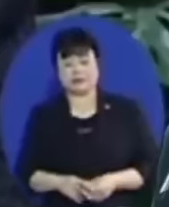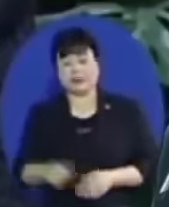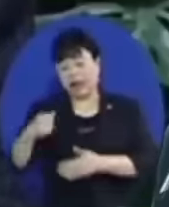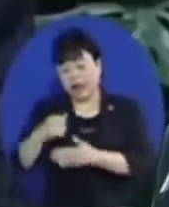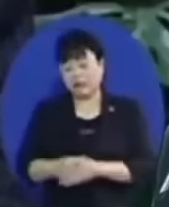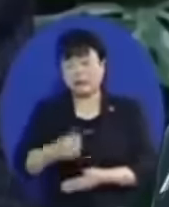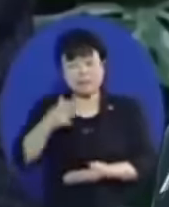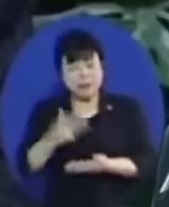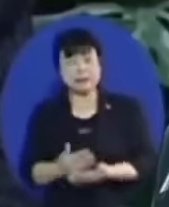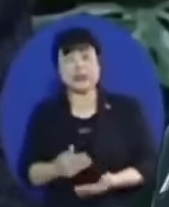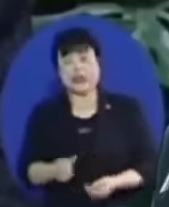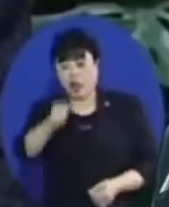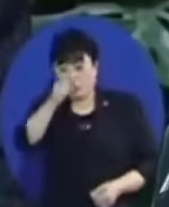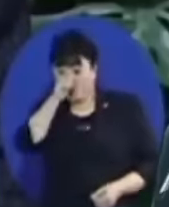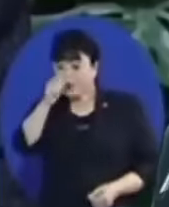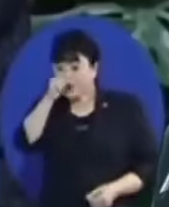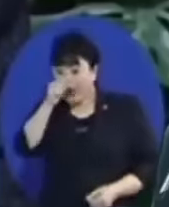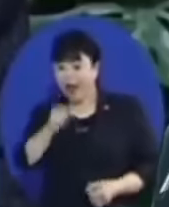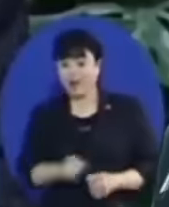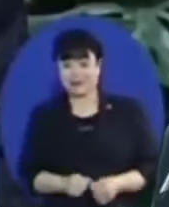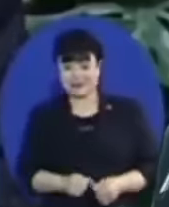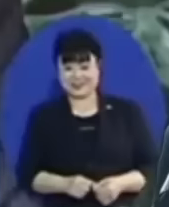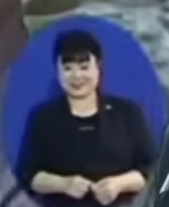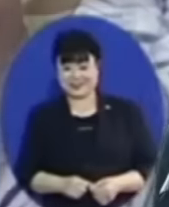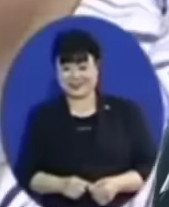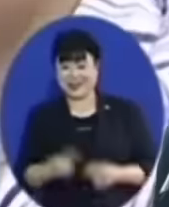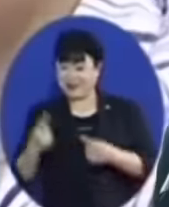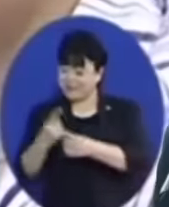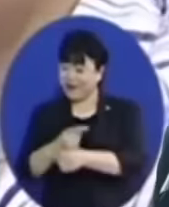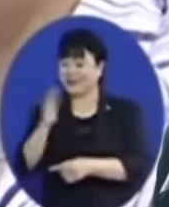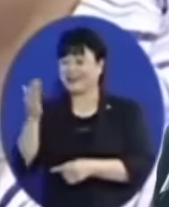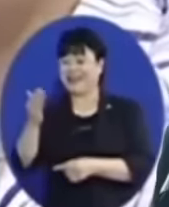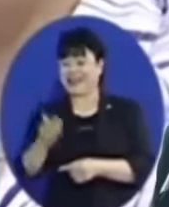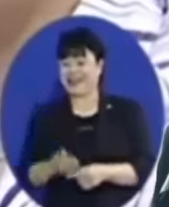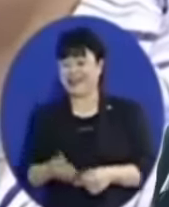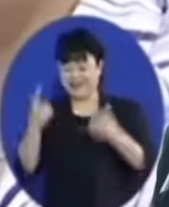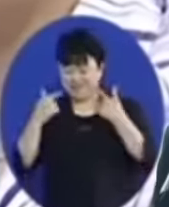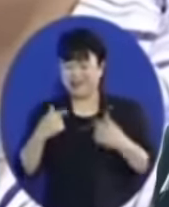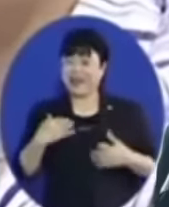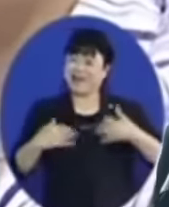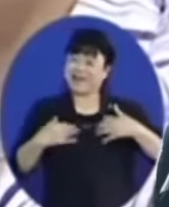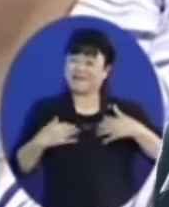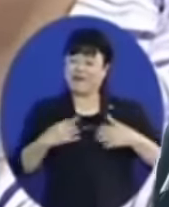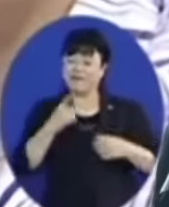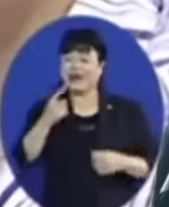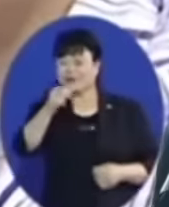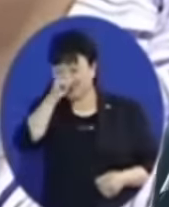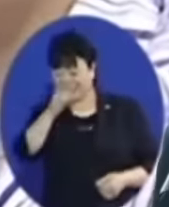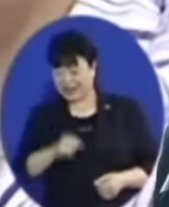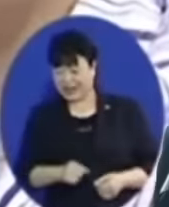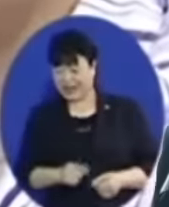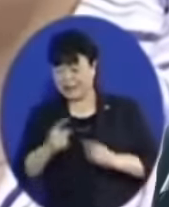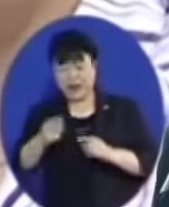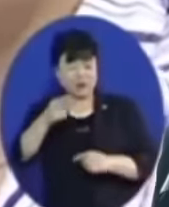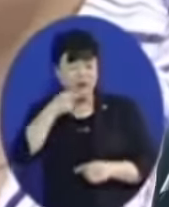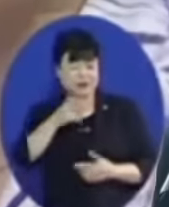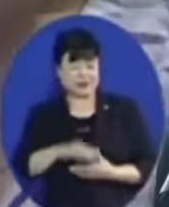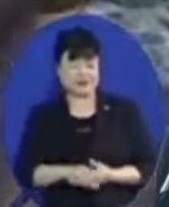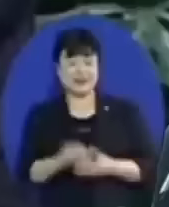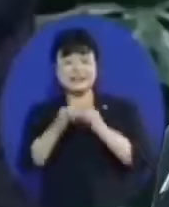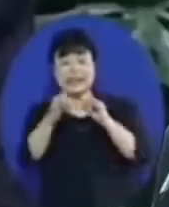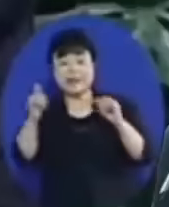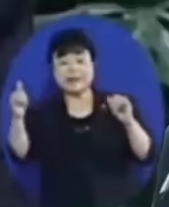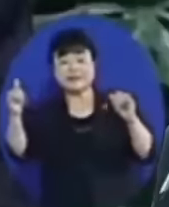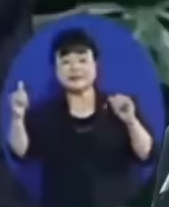내 팔자야 이렇게 좋을 줄 내가 몰랐네. 나날이 살아가면 좋아지고 나날이 기뻐진다. 이렇게 말하면 좋겠는데 그렇게 말 안 하는 것입니다.